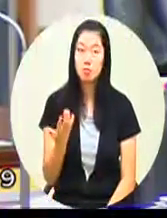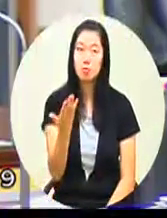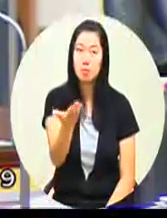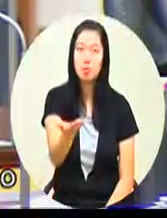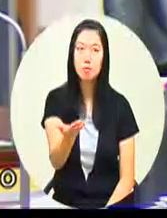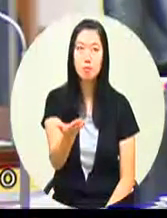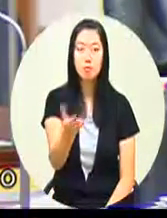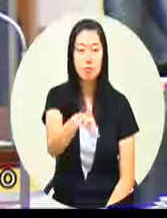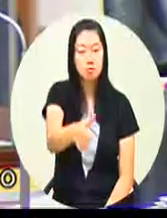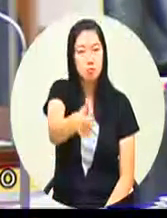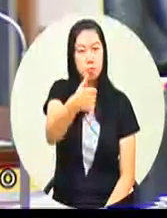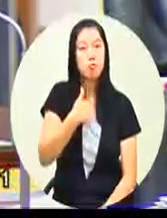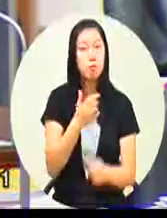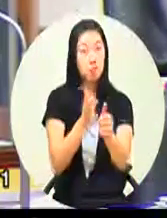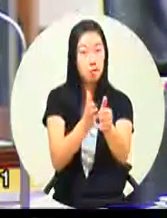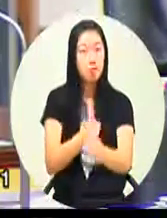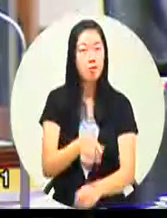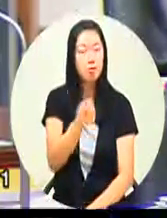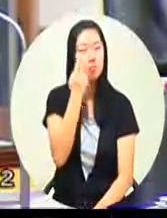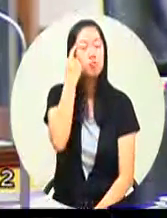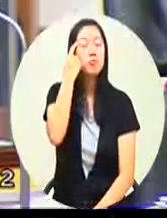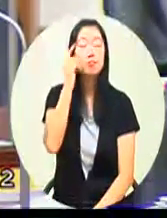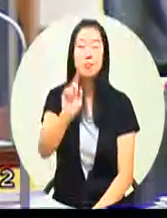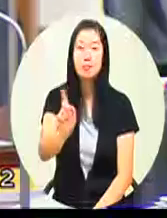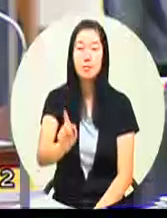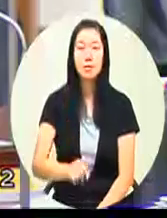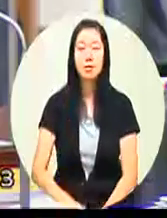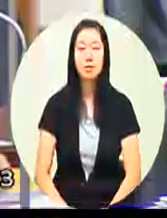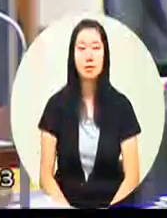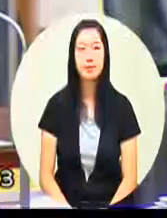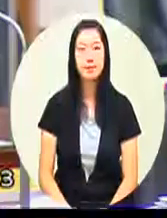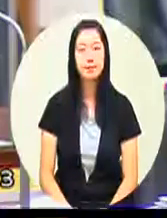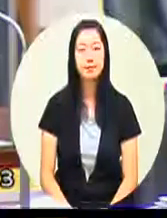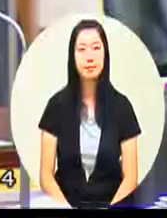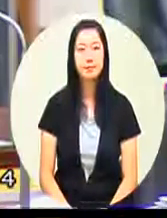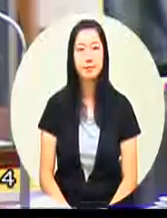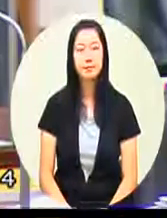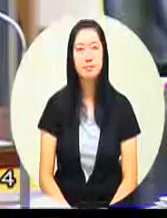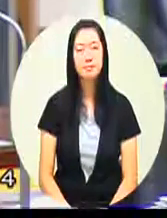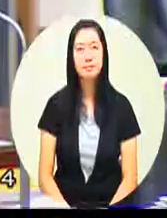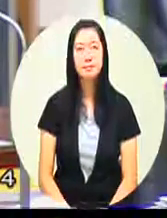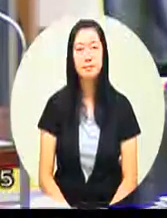们处长啊，啊你的感想如何？先请处长先 回答。啊，